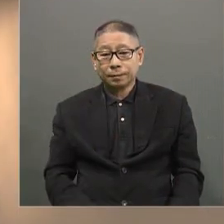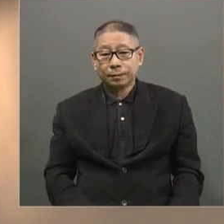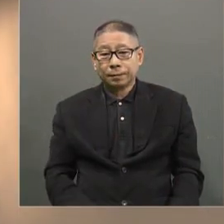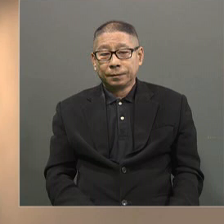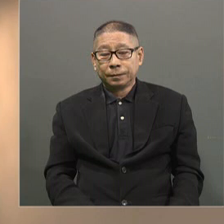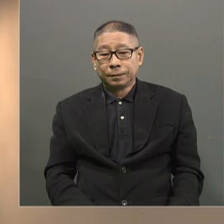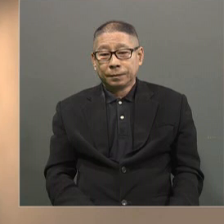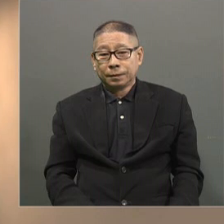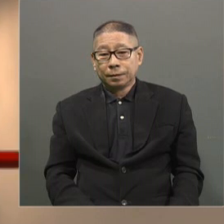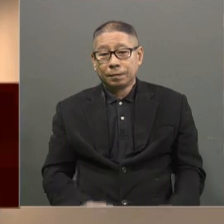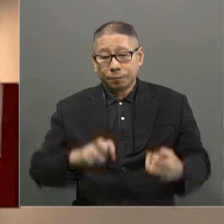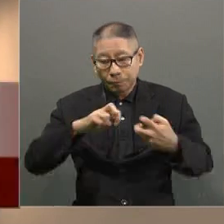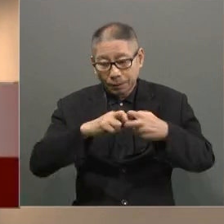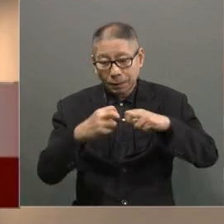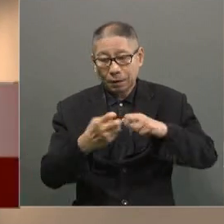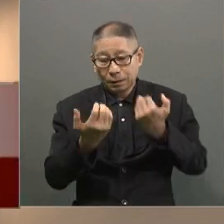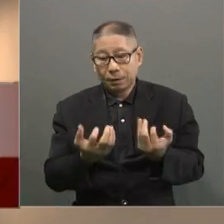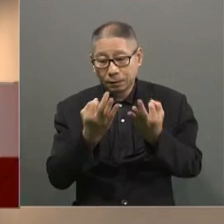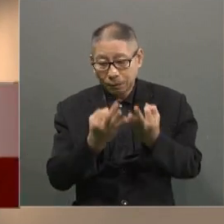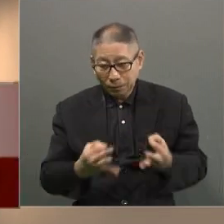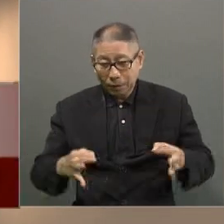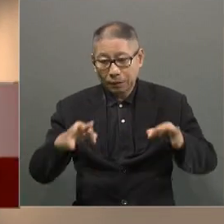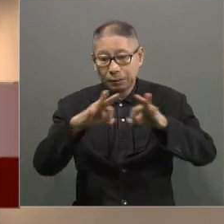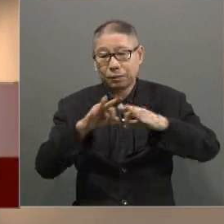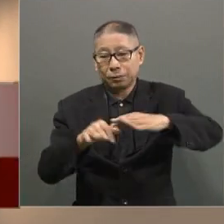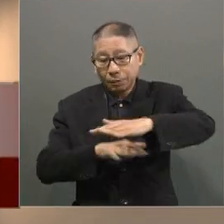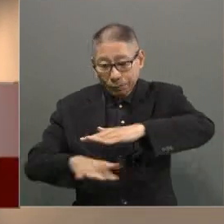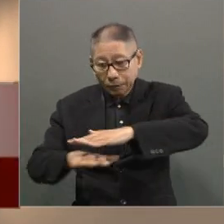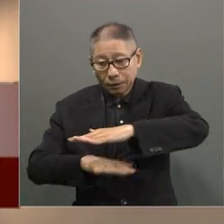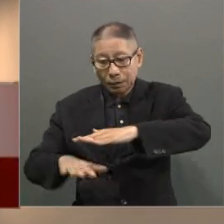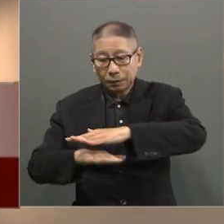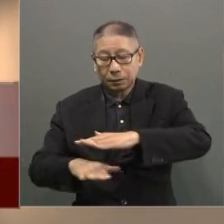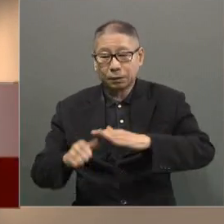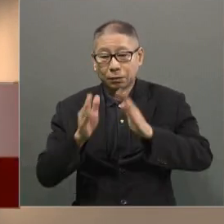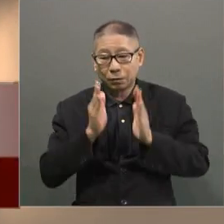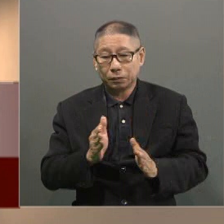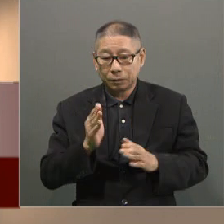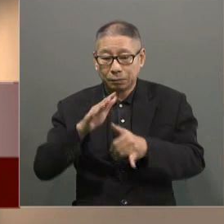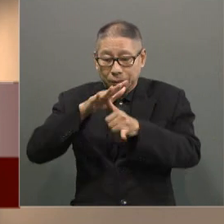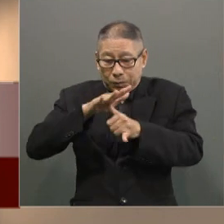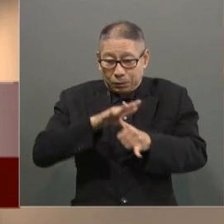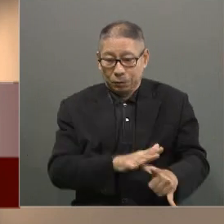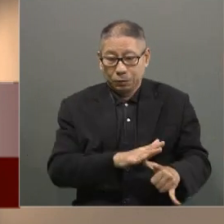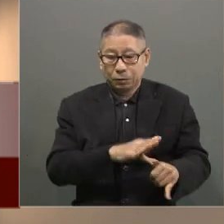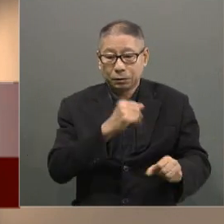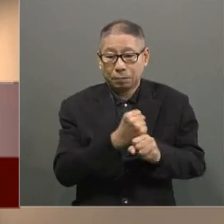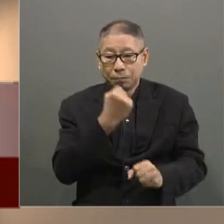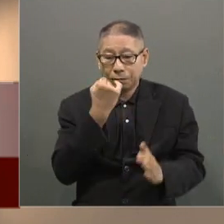ได้ เรื่องที่เกิดขึ้นสำคัญที่สุดก็อยู่ที่ข้อเท็จจริงแล้วก็ประเด็นที่เข้าไปละเมิดและทำผิดกฎหมาย